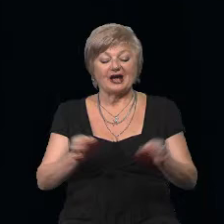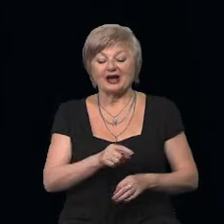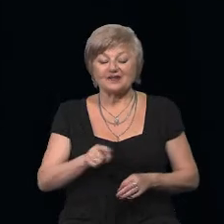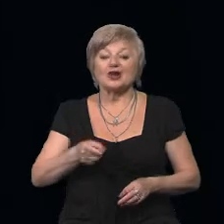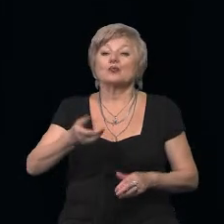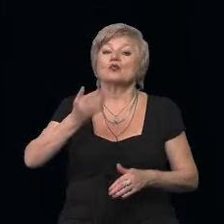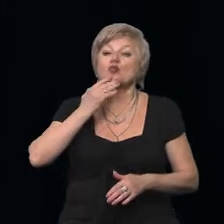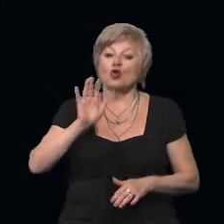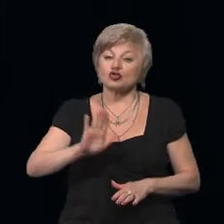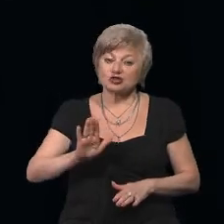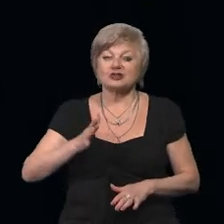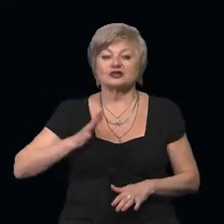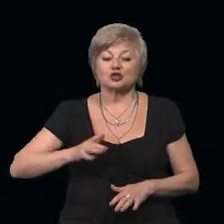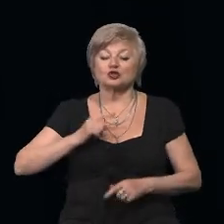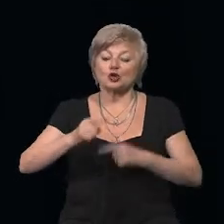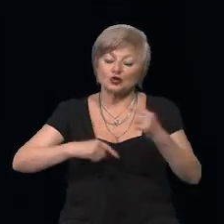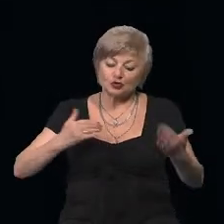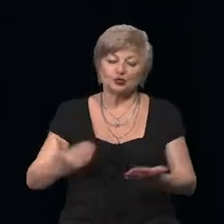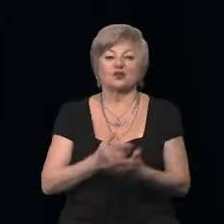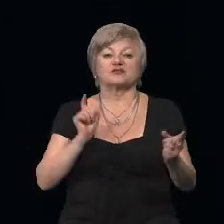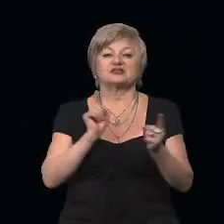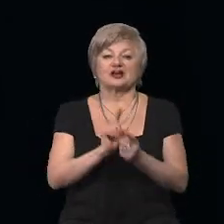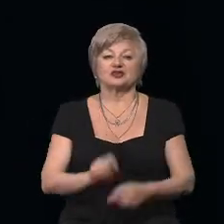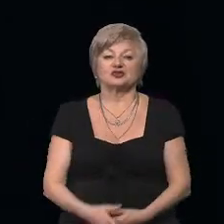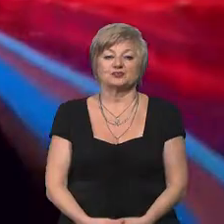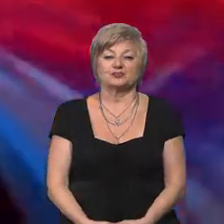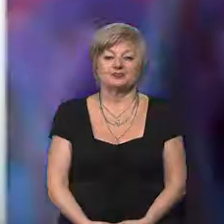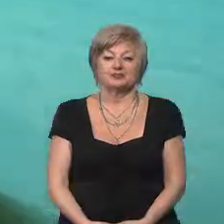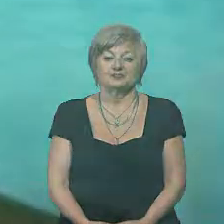вами і чекає нових зустрічей. Па-па!